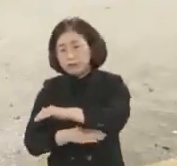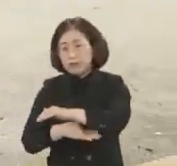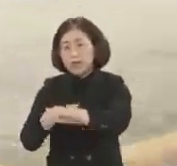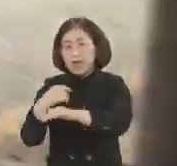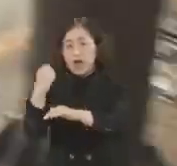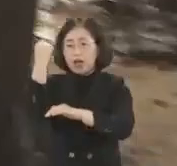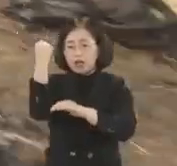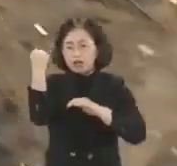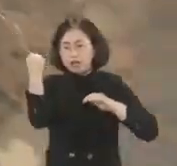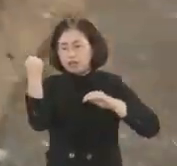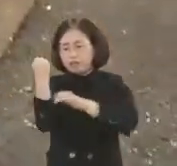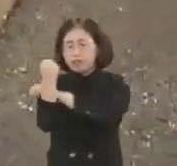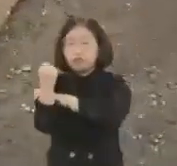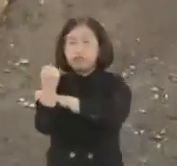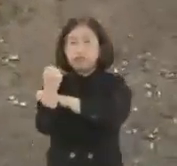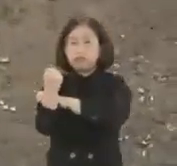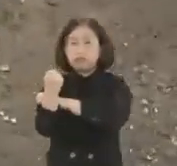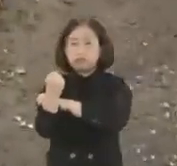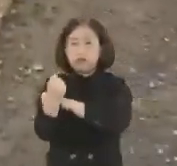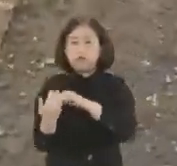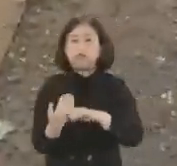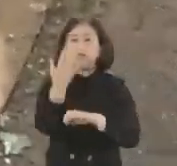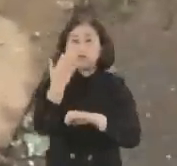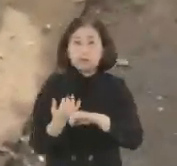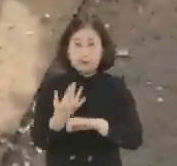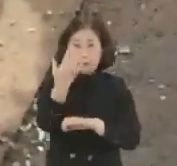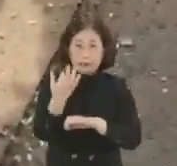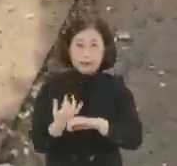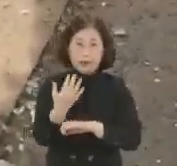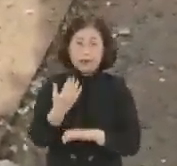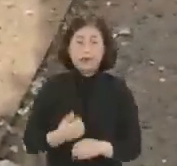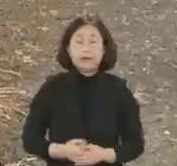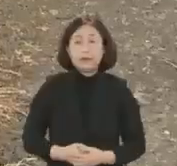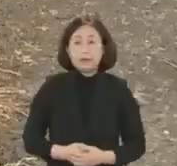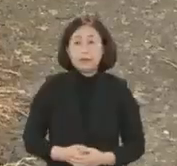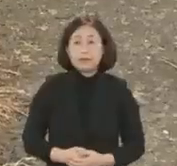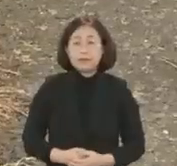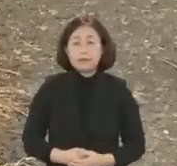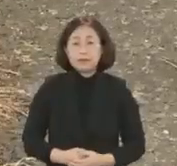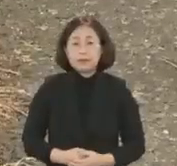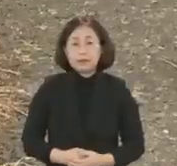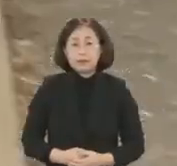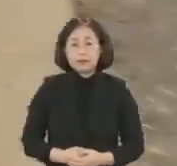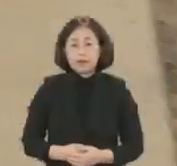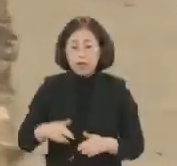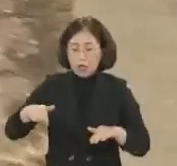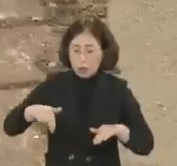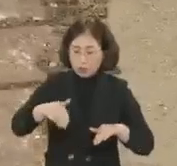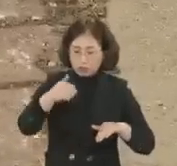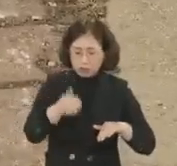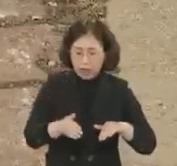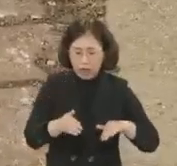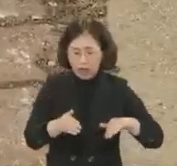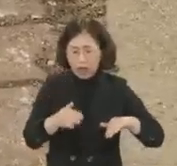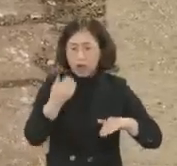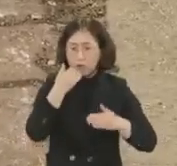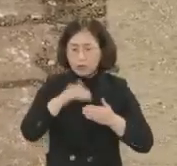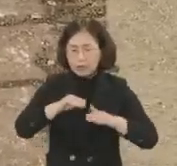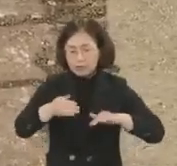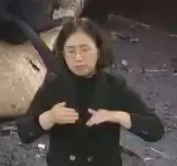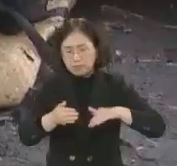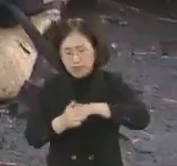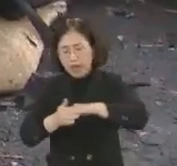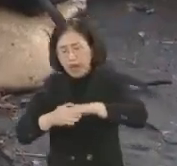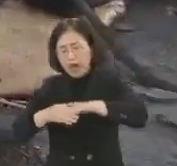있는 기둥까지 부딪히면서 차체에 곧바로 불이 붙었습니다. 무거운 도로 경계석들이 깨지면서 멀리